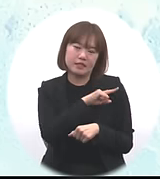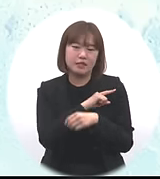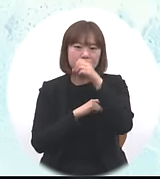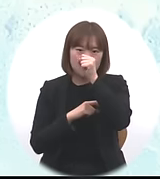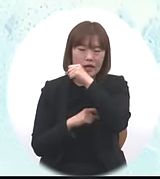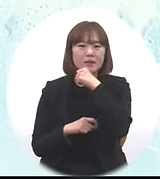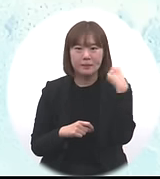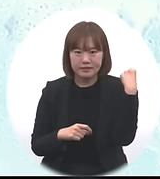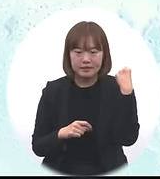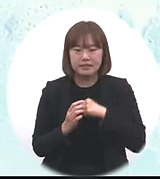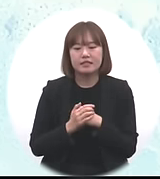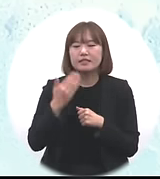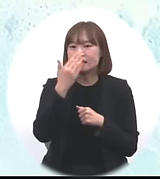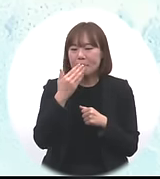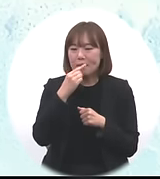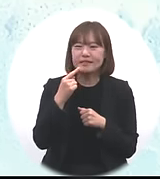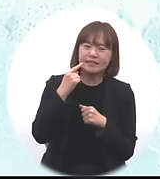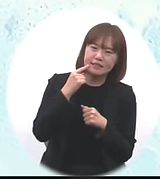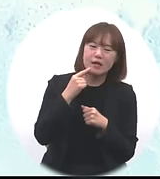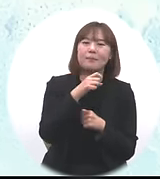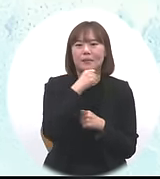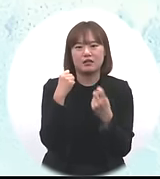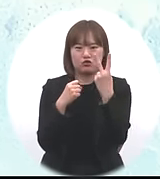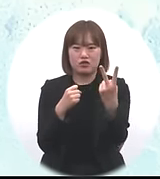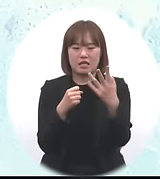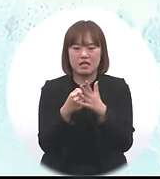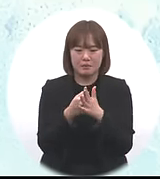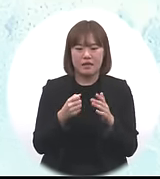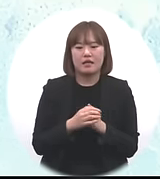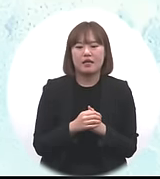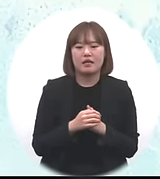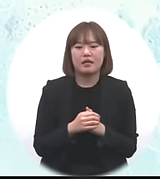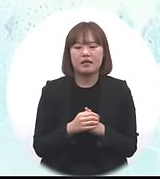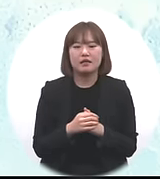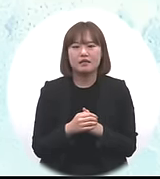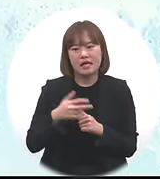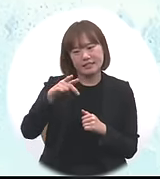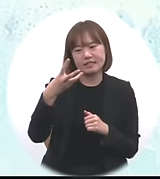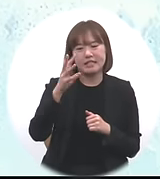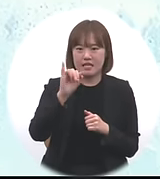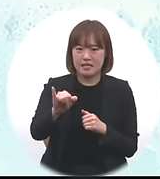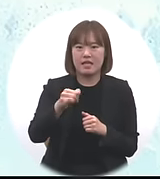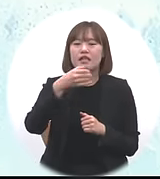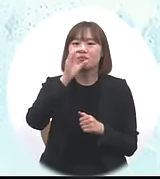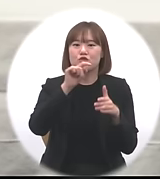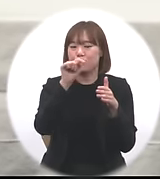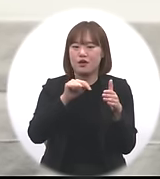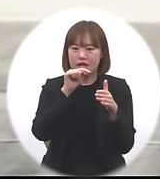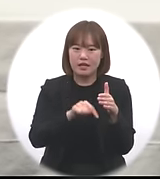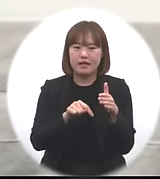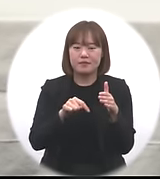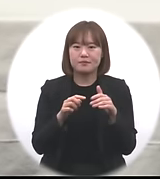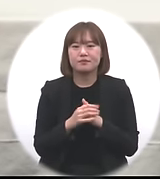사람이 근본적으로 제일 좋아하는 맛이 단맛하고 신맛이랍니다. 그래서 애들이 제일 좋아하는 게 새콤 달콤한 젤리예요.